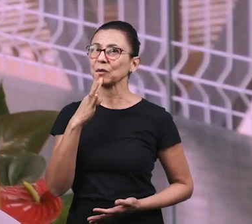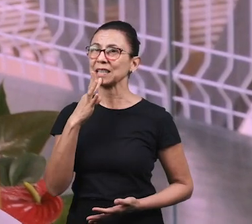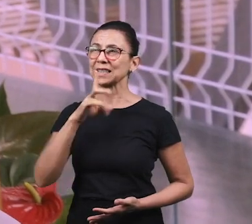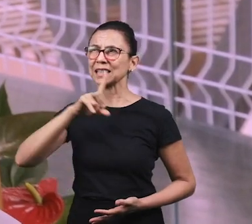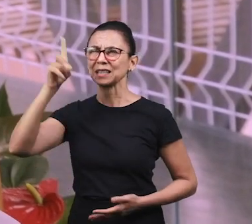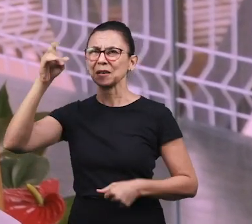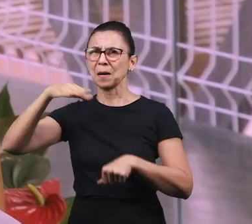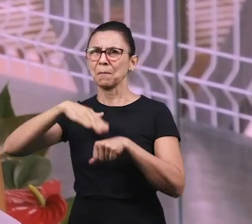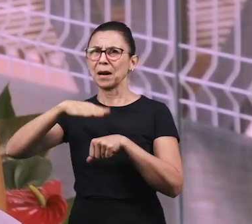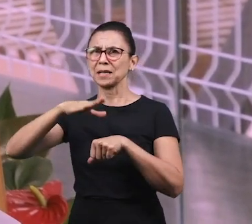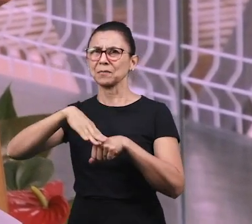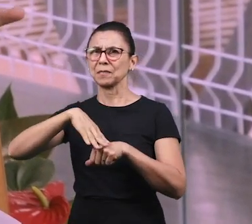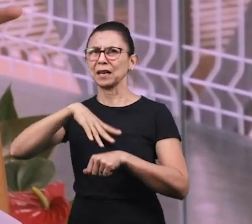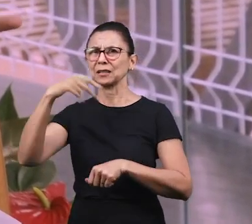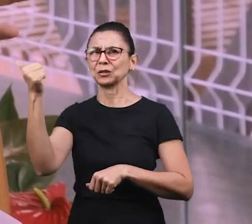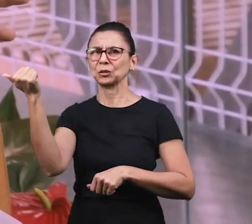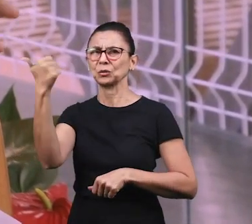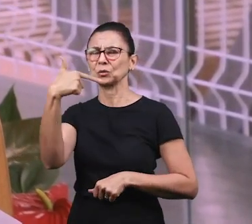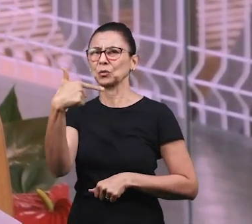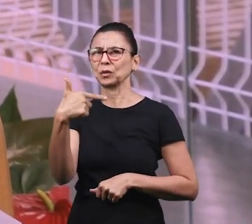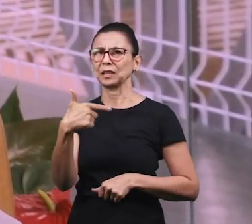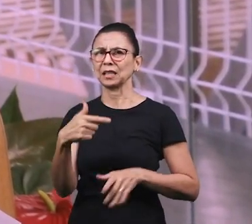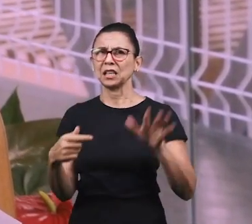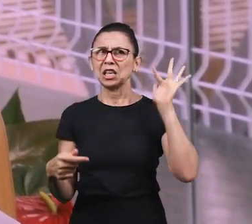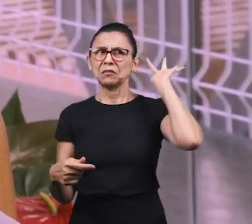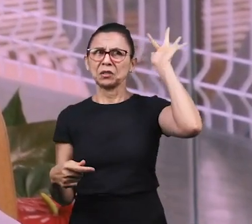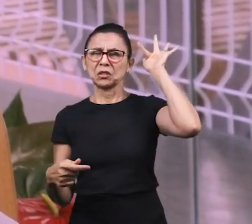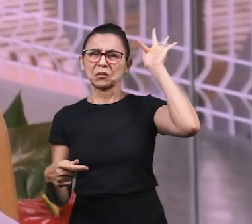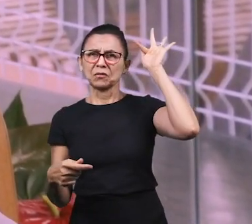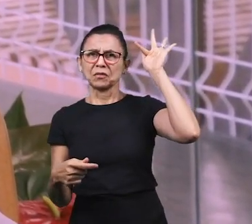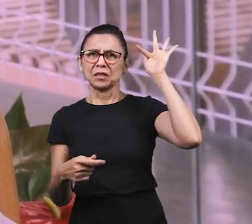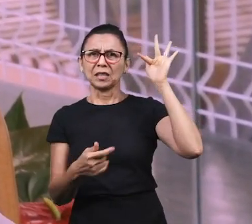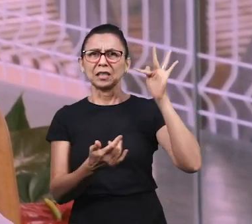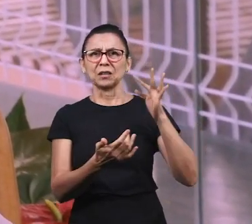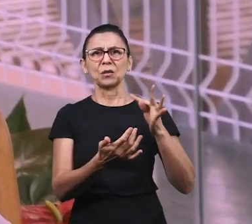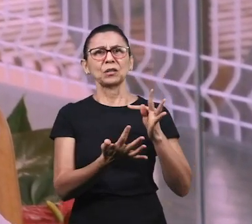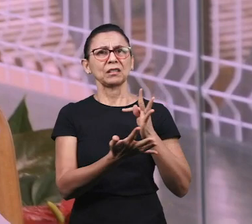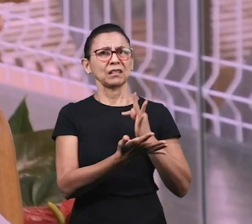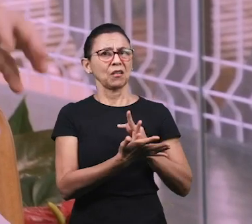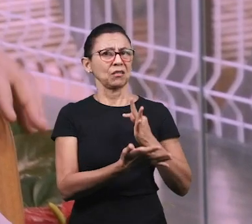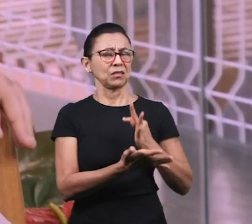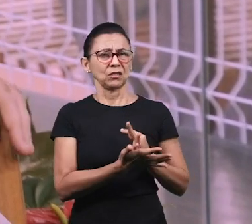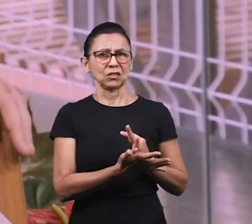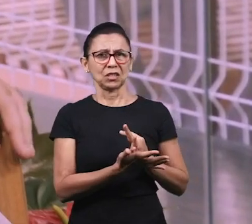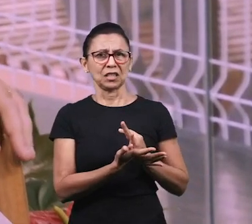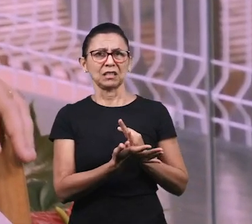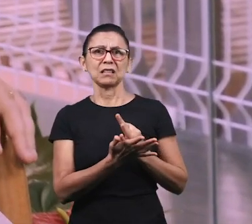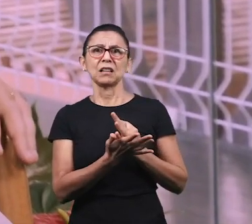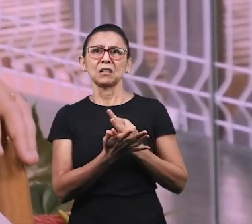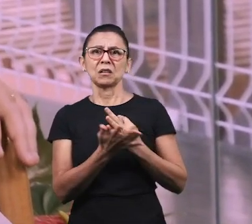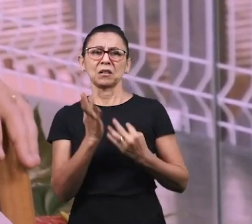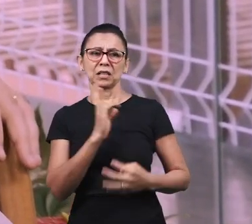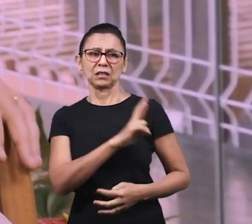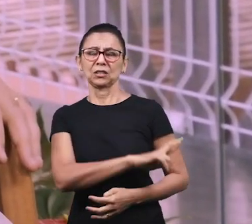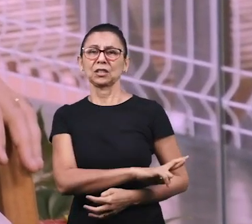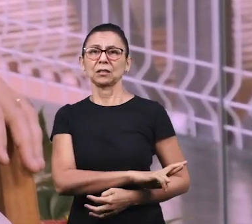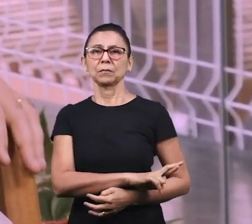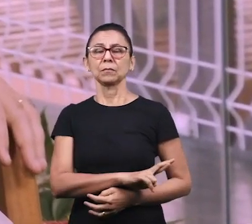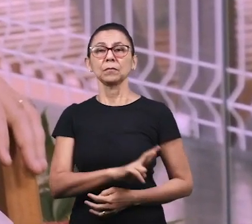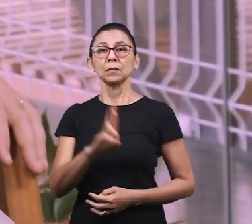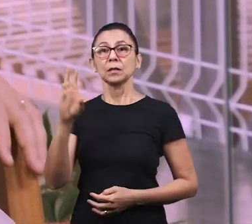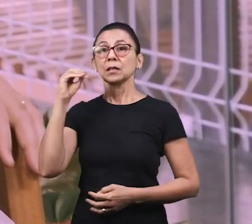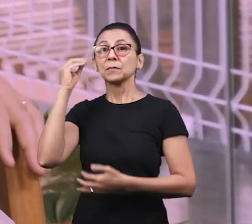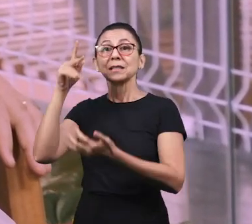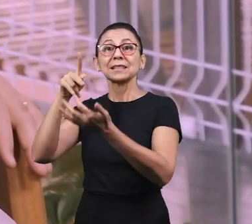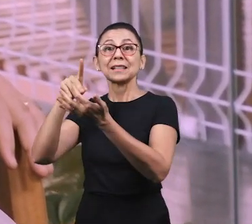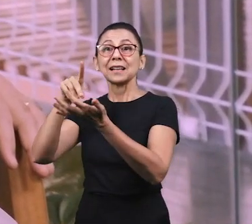beaucoup plus que connaître théologie ou philosophie, ou même des religions. C'est d'avoir une expérience réelle avec lui. Nous avons